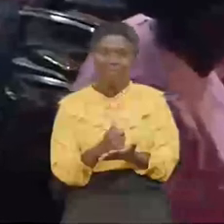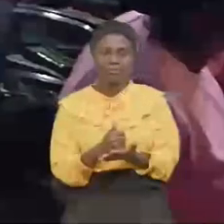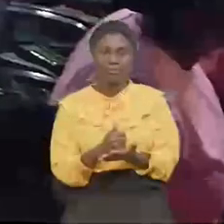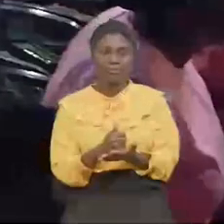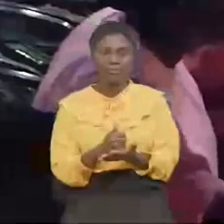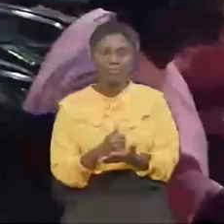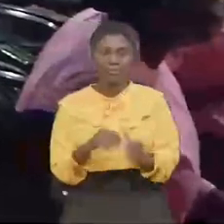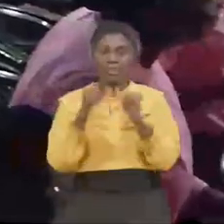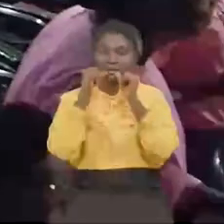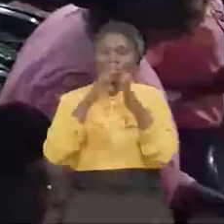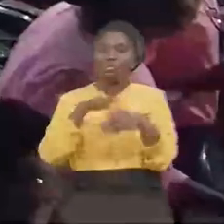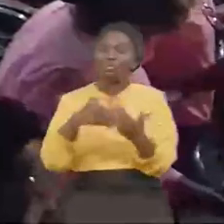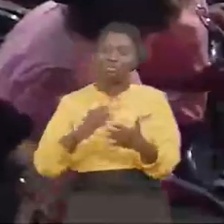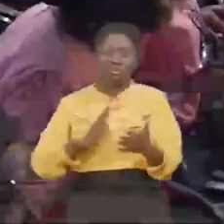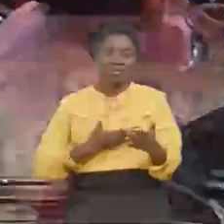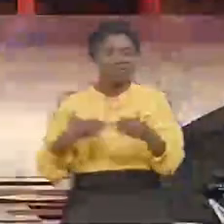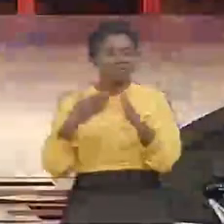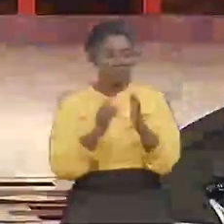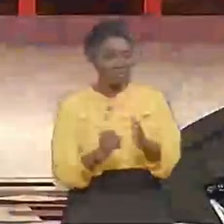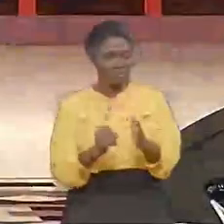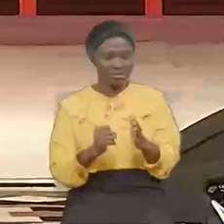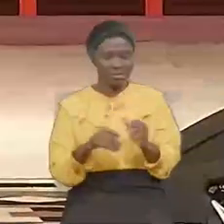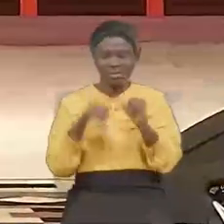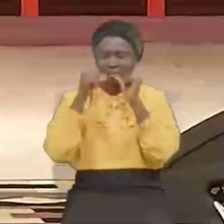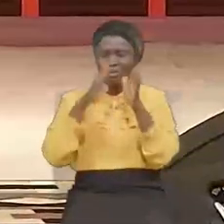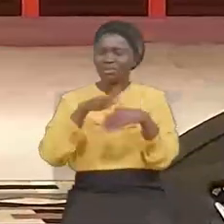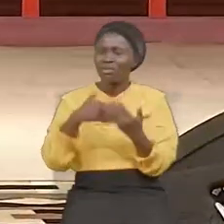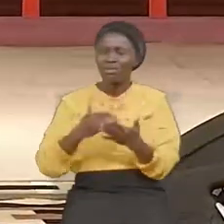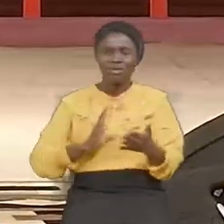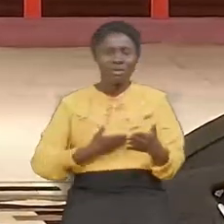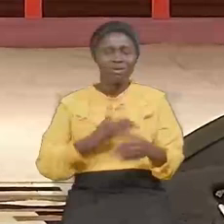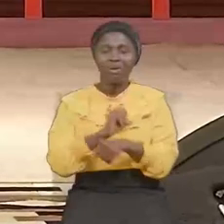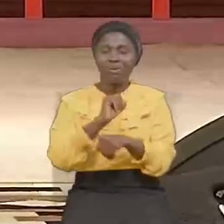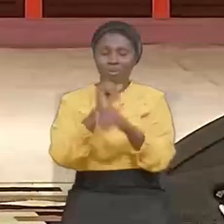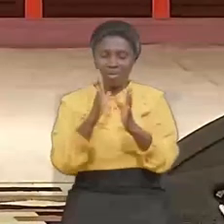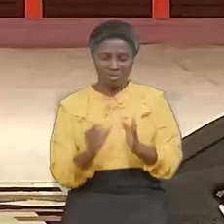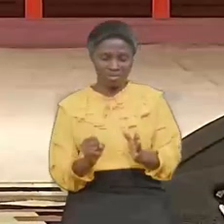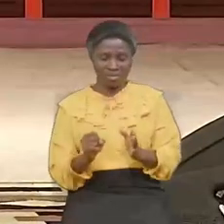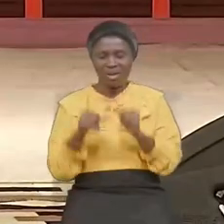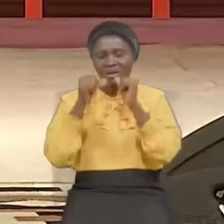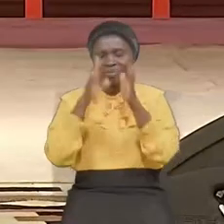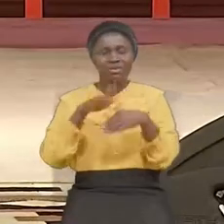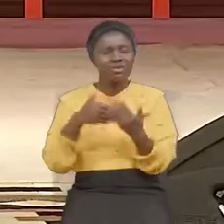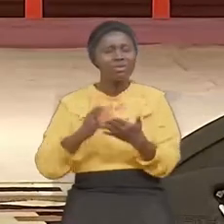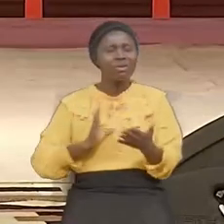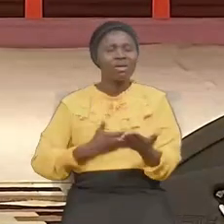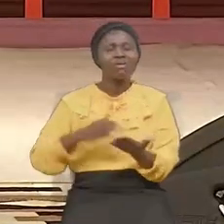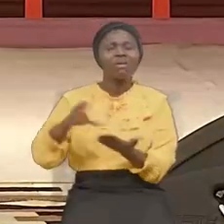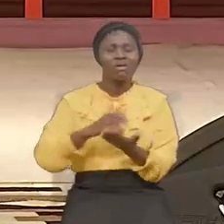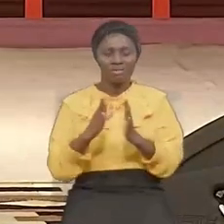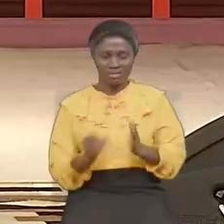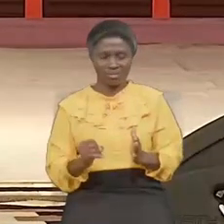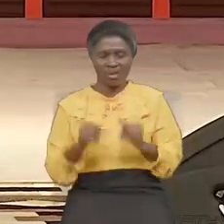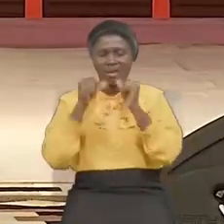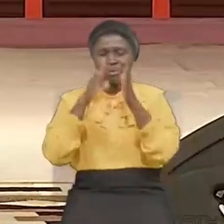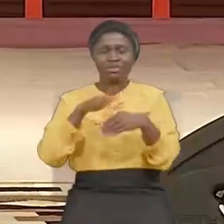Bénis tous nos dirigeants, bénis tous les ouvriers, bénis tous nos chantres, bénis tous nos